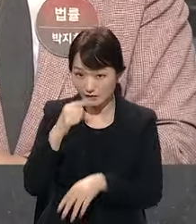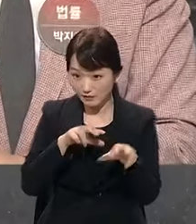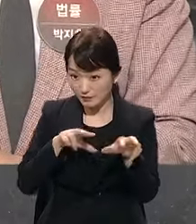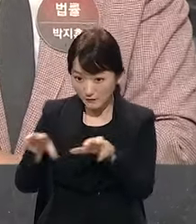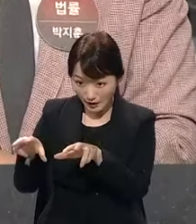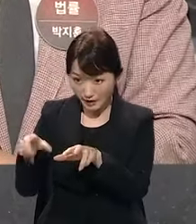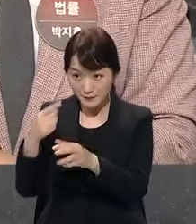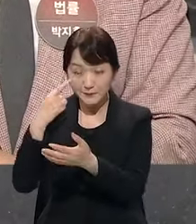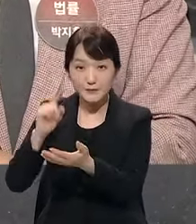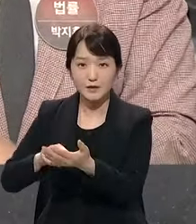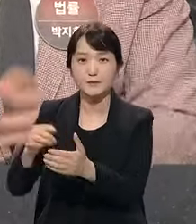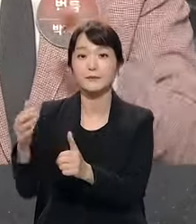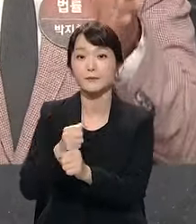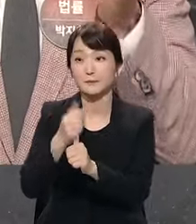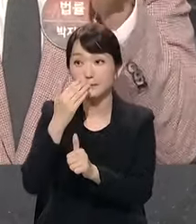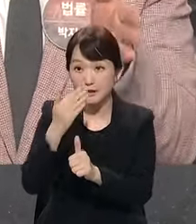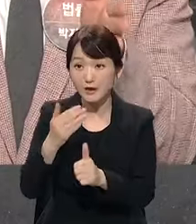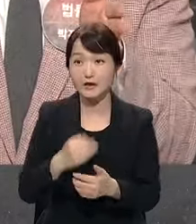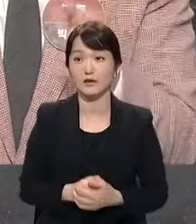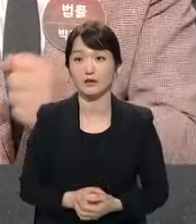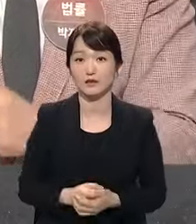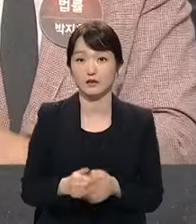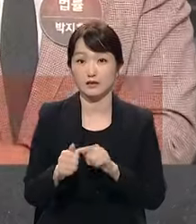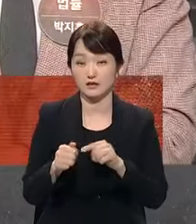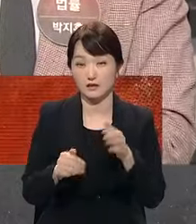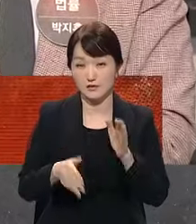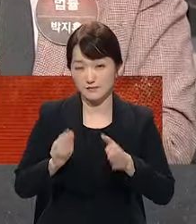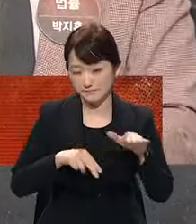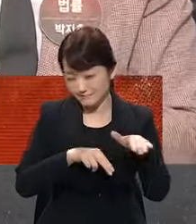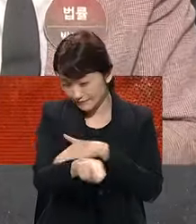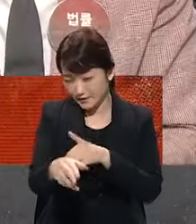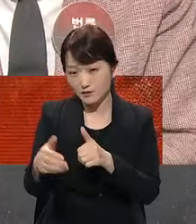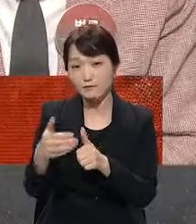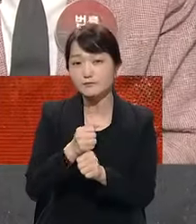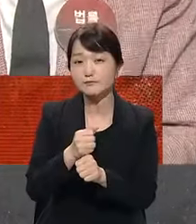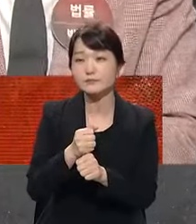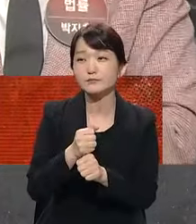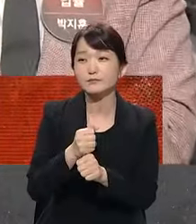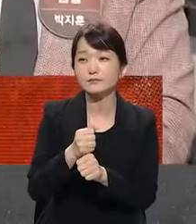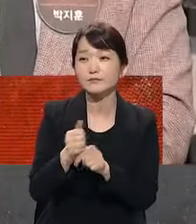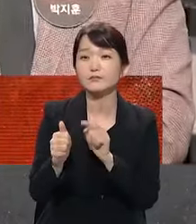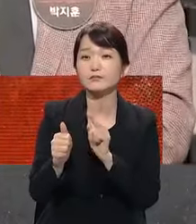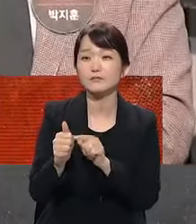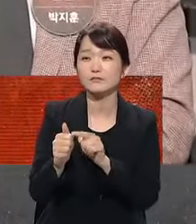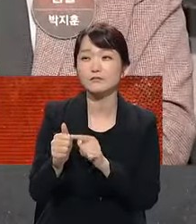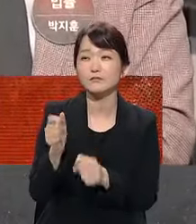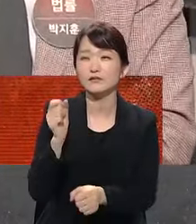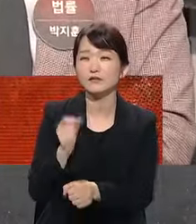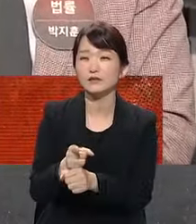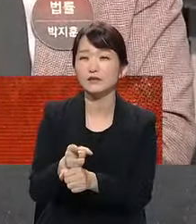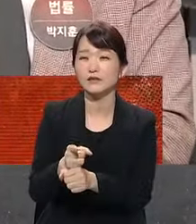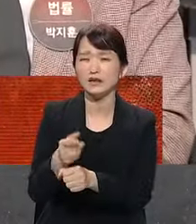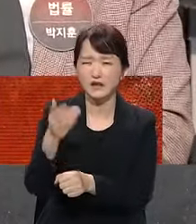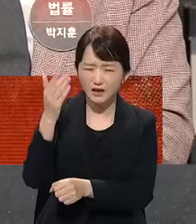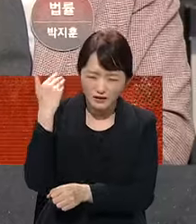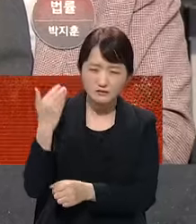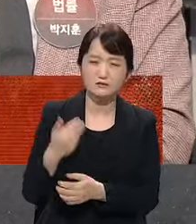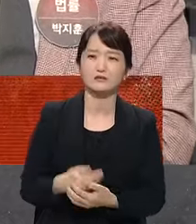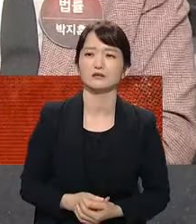그래서 검거가 가능했는데 저런 식으로 도주를 하다가 잡히게 됐는데 이 사람 이미 이전에